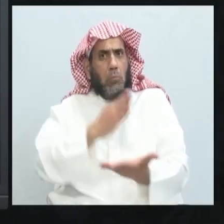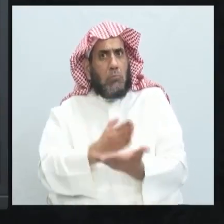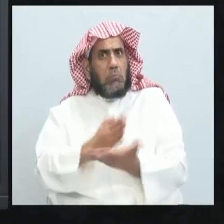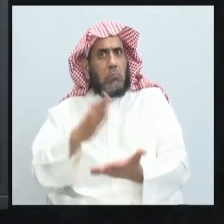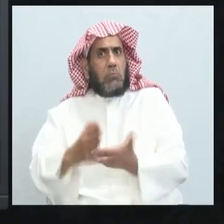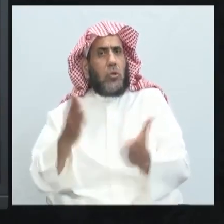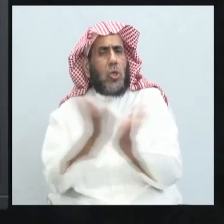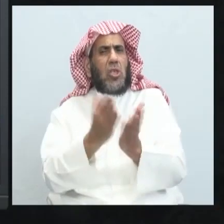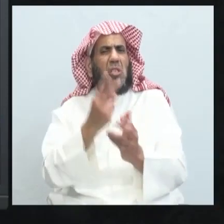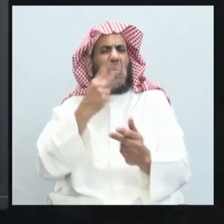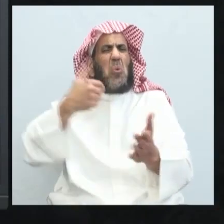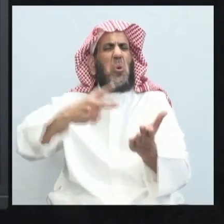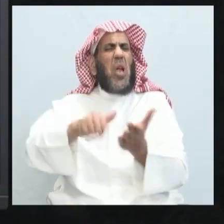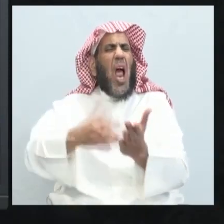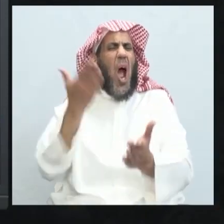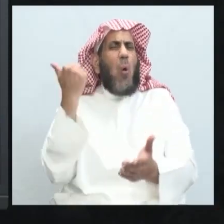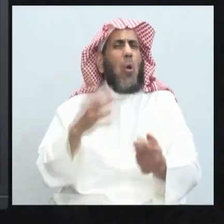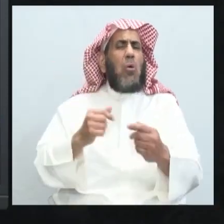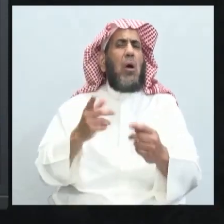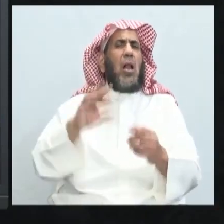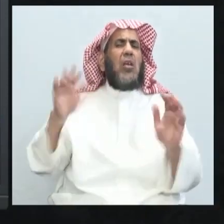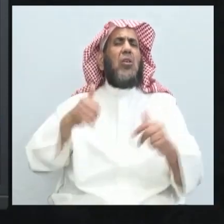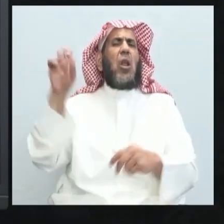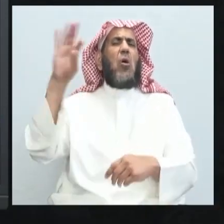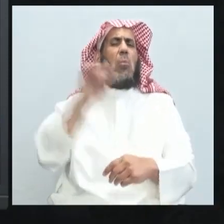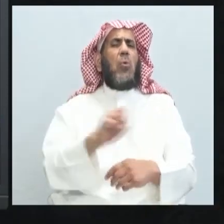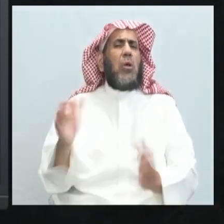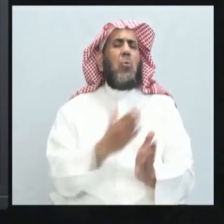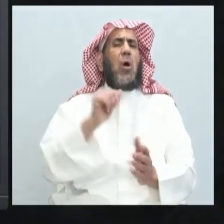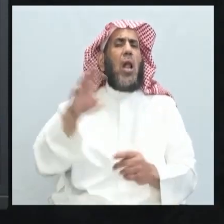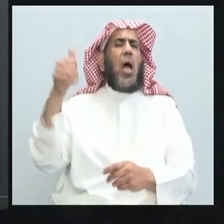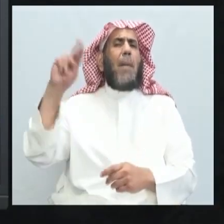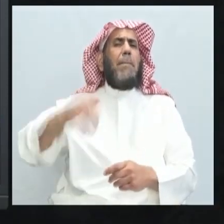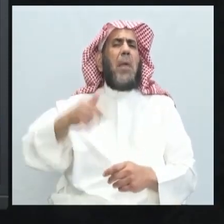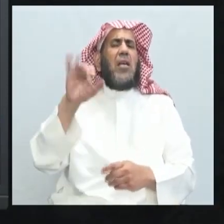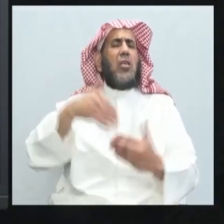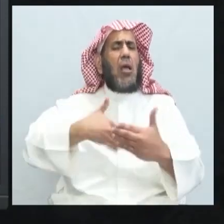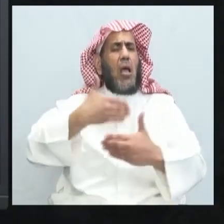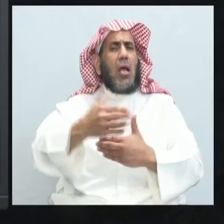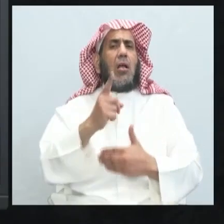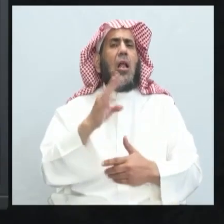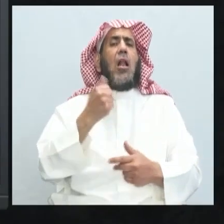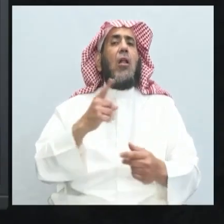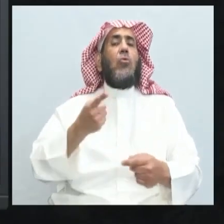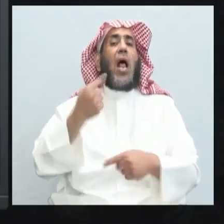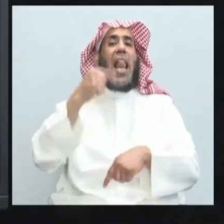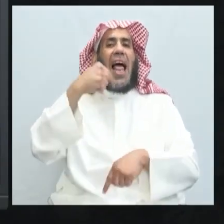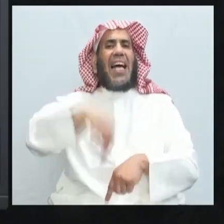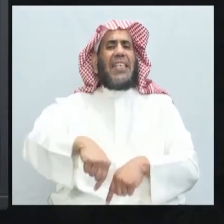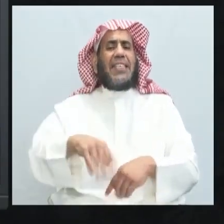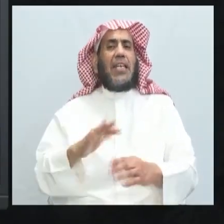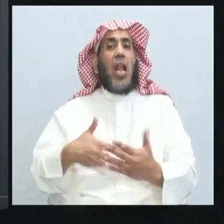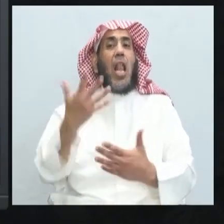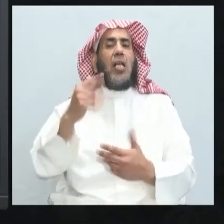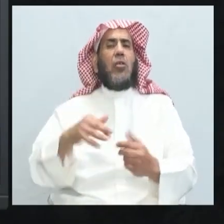التقسيم في العصر الجاهلي ثم العصر صدر الاسلام ثم العصر الاموي ثم العباسي ثم ما العصر الحديث وما بعد العصر العباسي او عصر